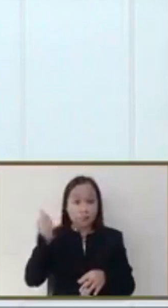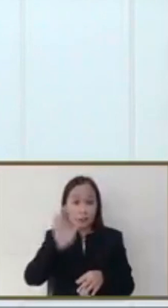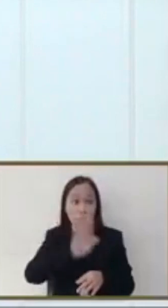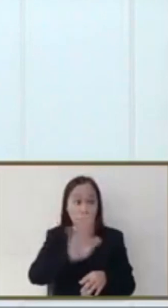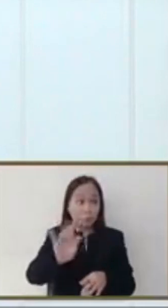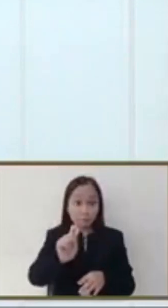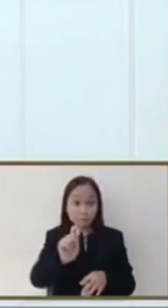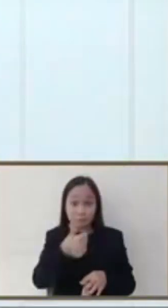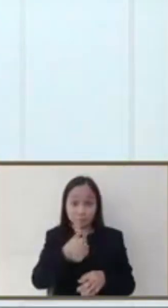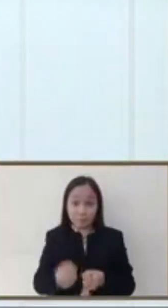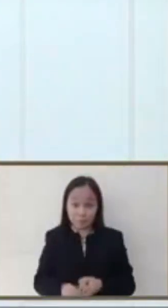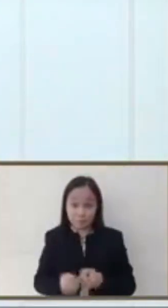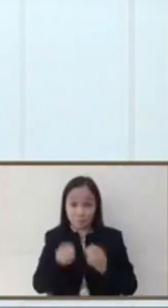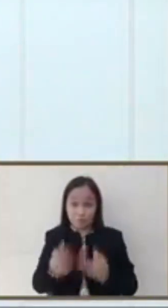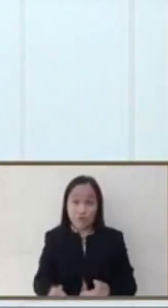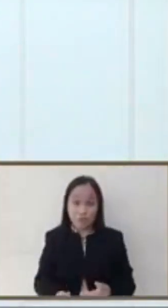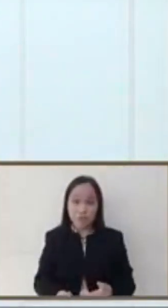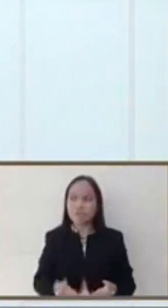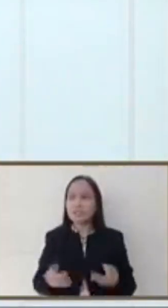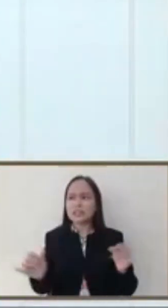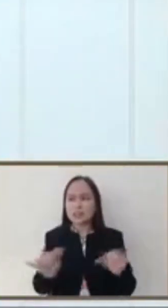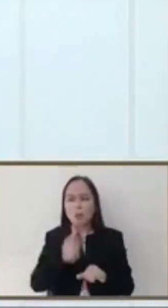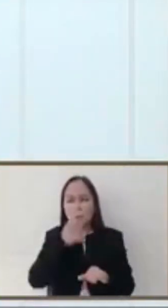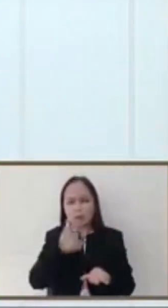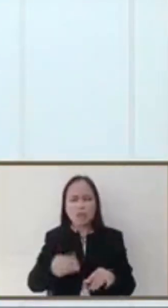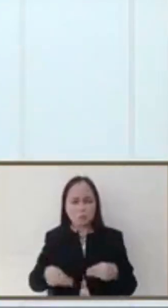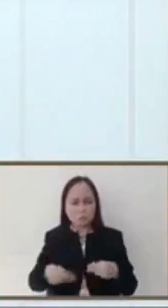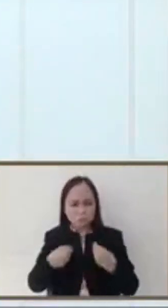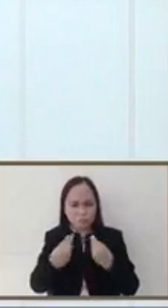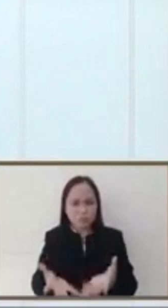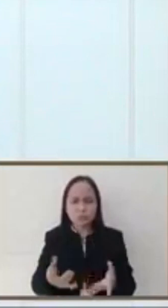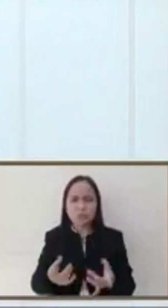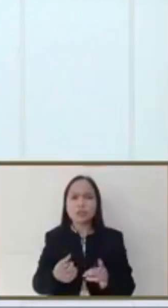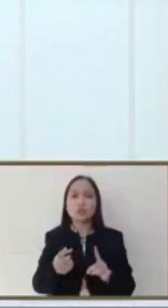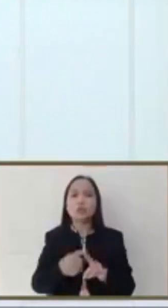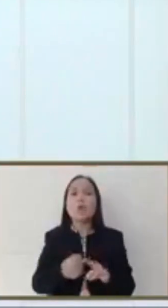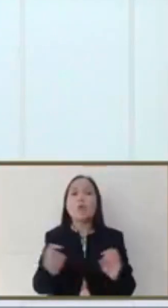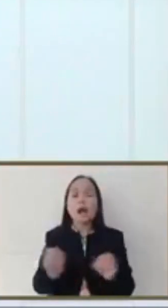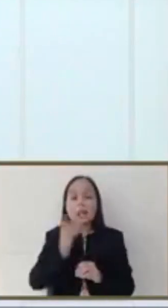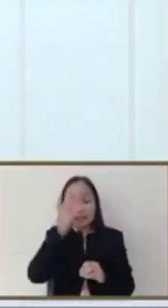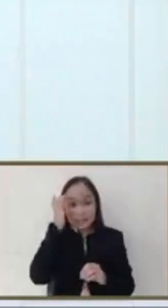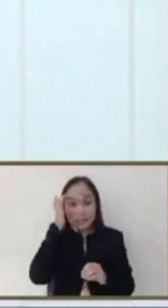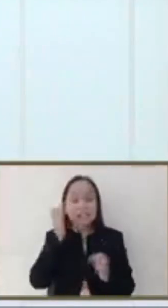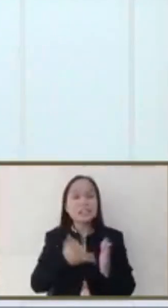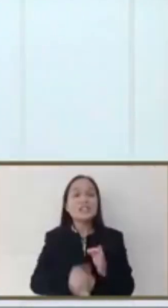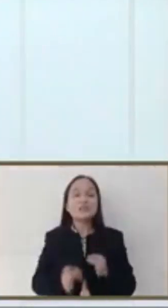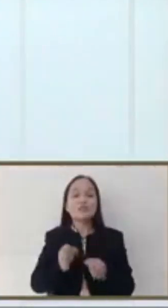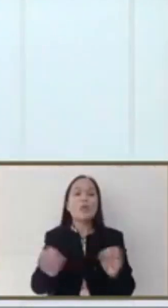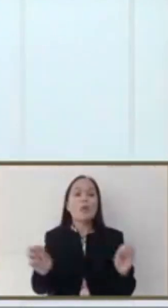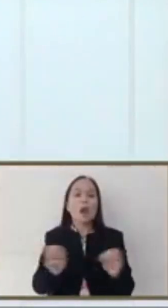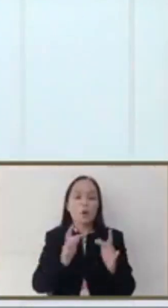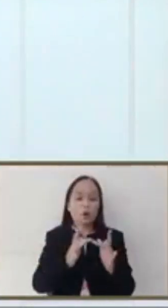offering, kapatid, para lang kayo naglilimos, para lang kayo nagbibigay sa walang kwenta kung hindi yan connected sa